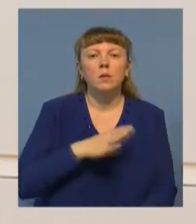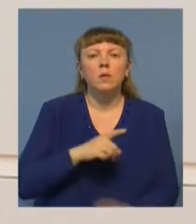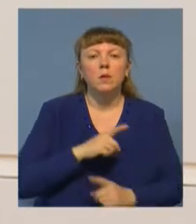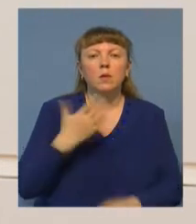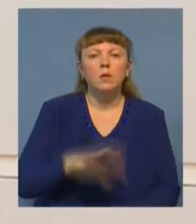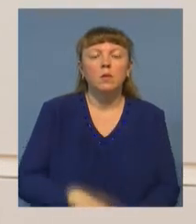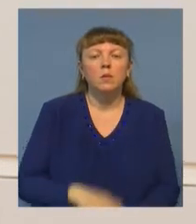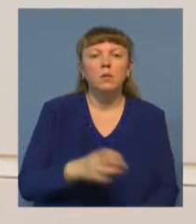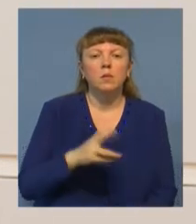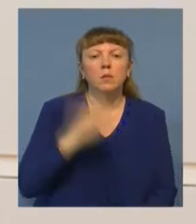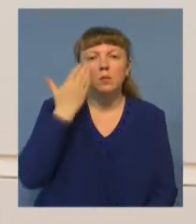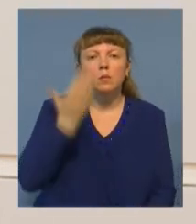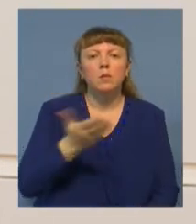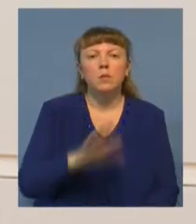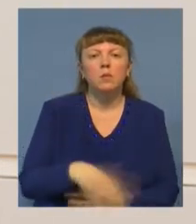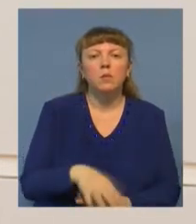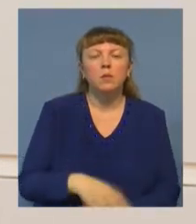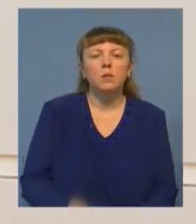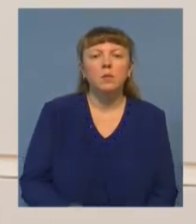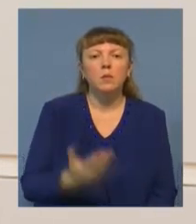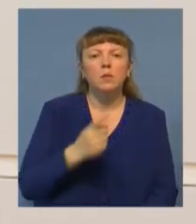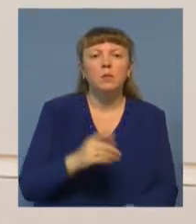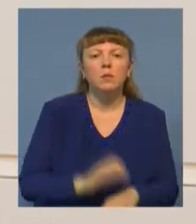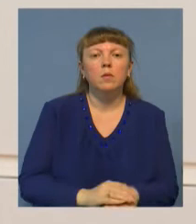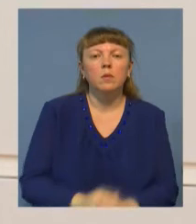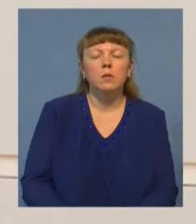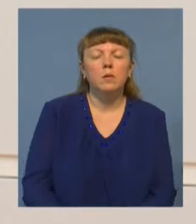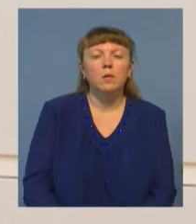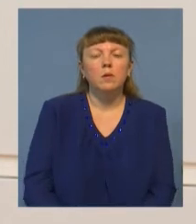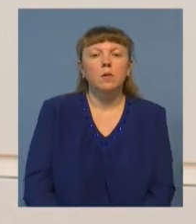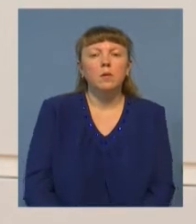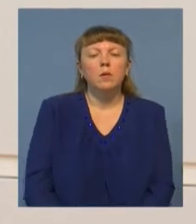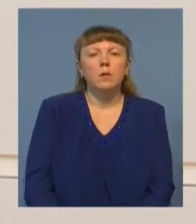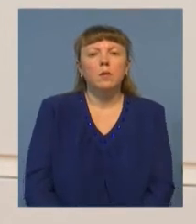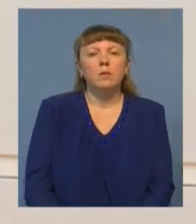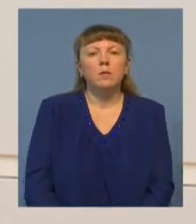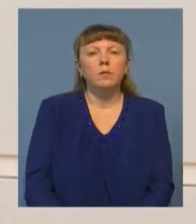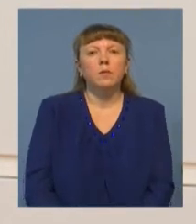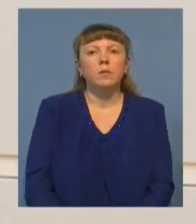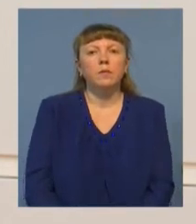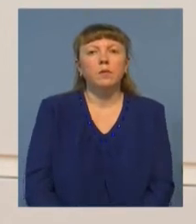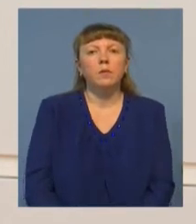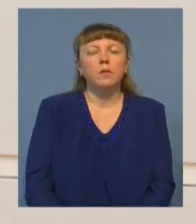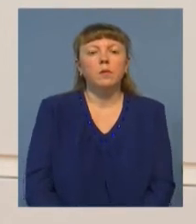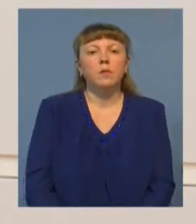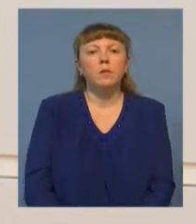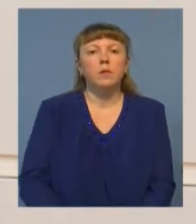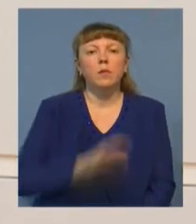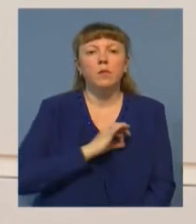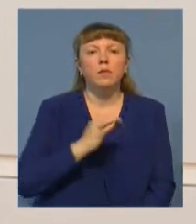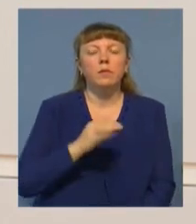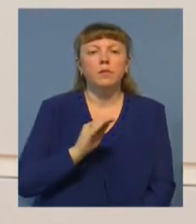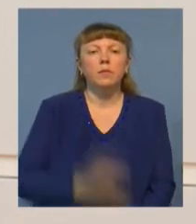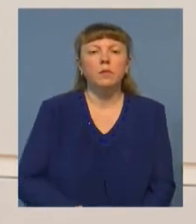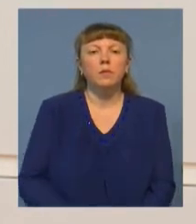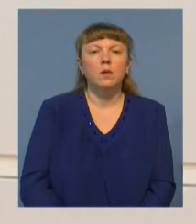умершим, либо безвестно отсутствующим, что это является одним фактом, да. Uh-huh. Вот юридический факт смерти, он